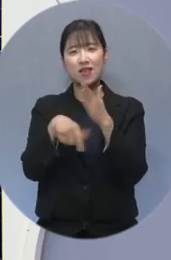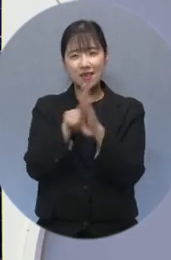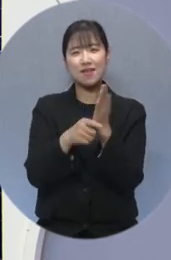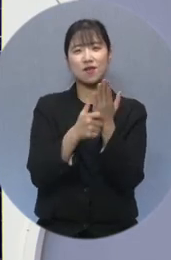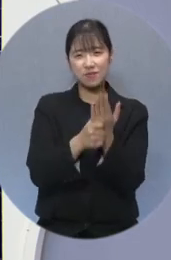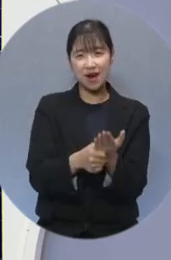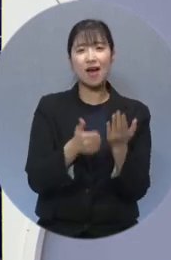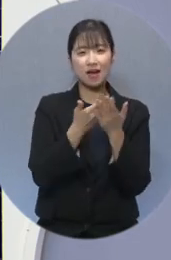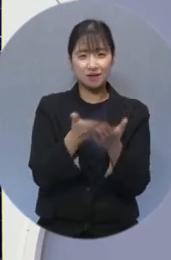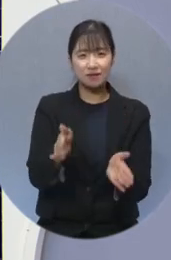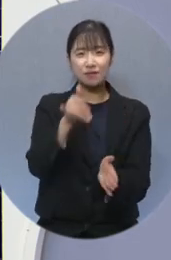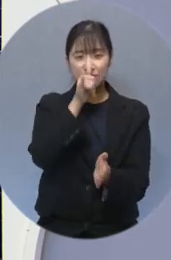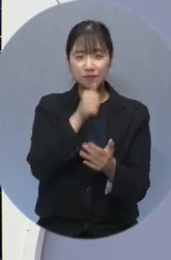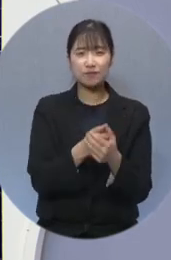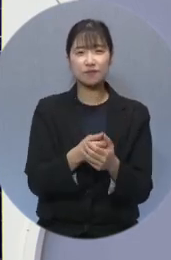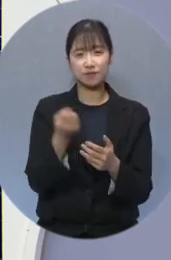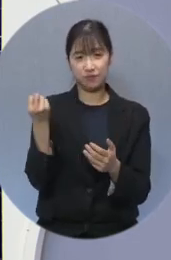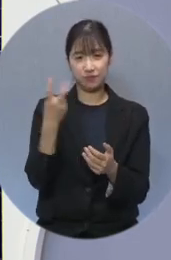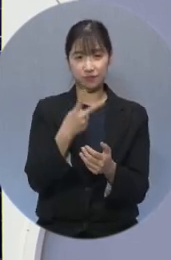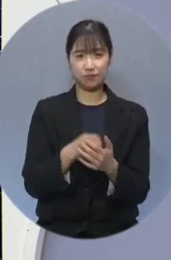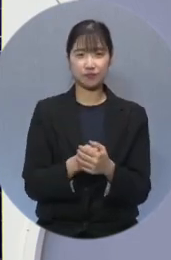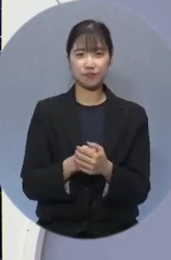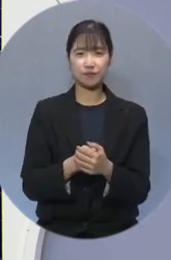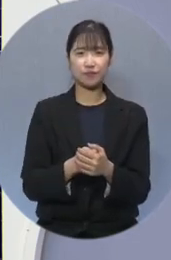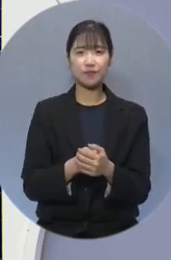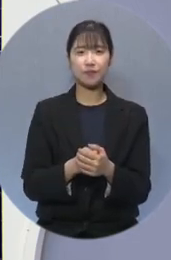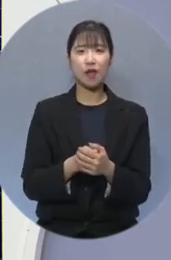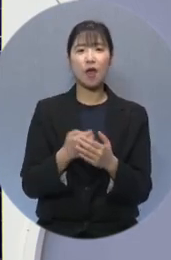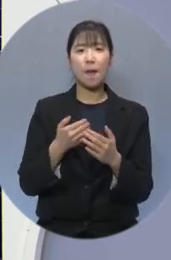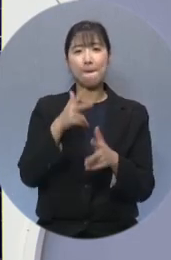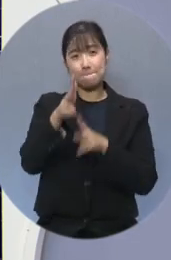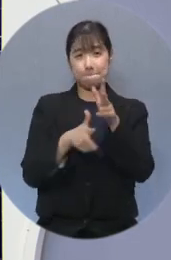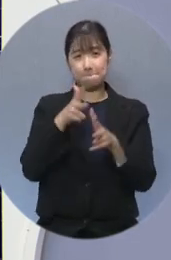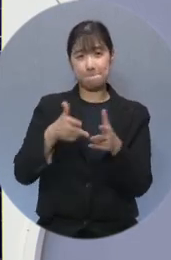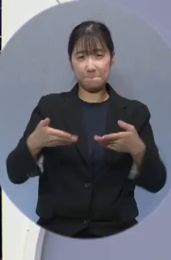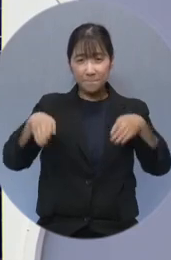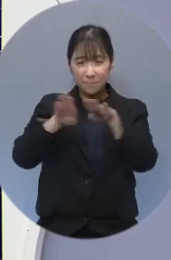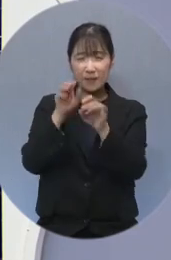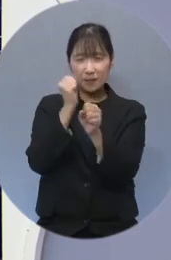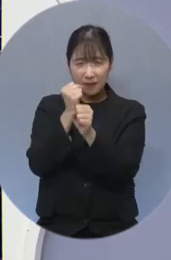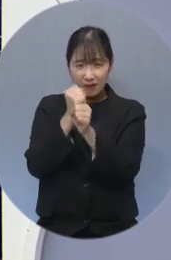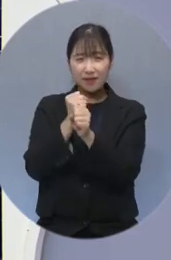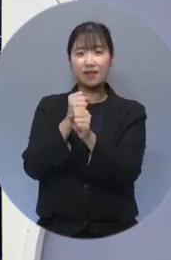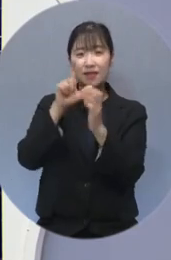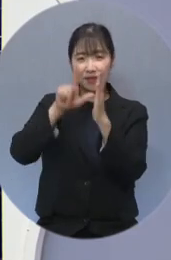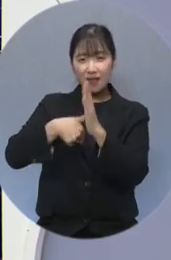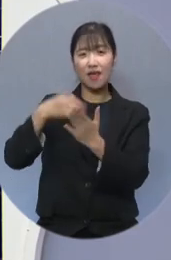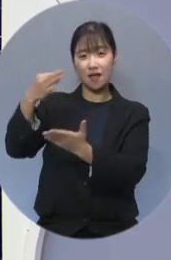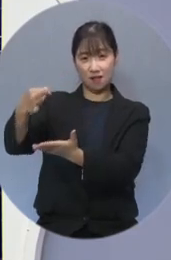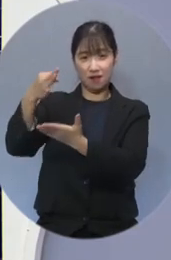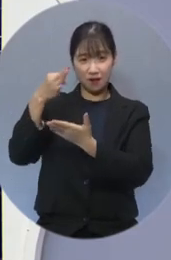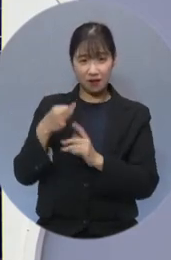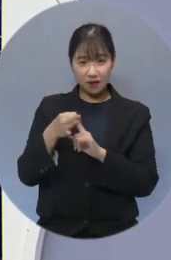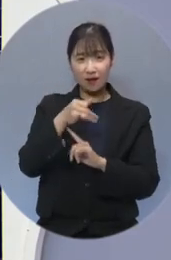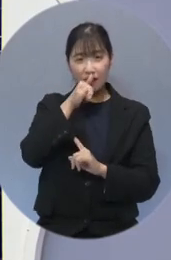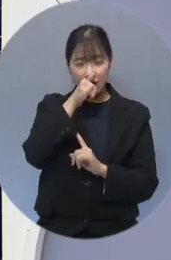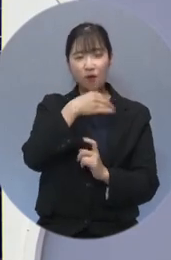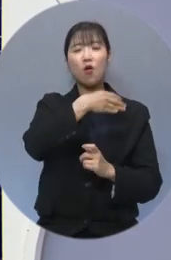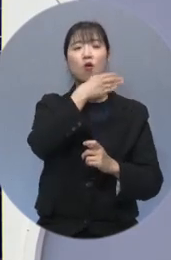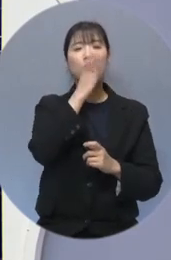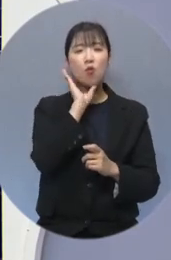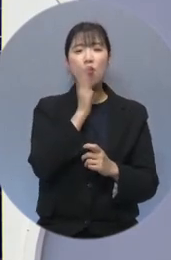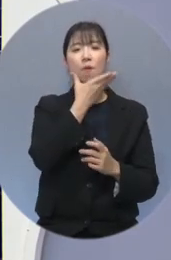해드렸고요. 또 이제 우리가 발전소를 지으면서 나오는 발전 기금을 가지고 이제 또 추가적인 노인